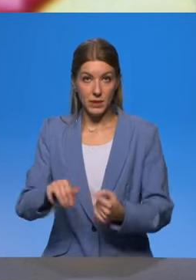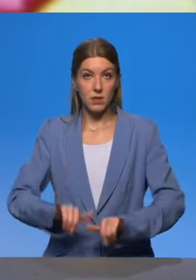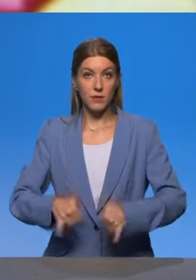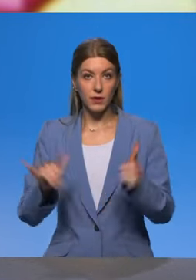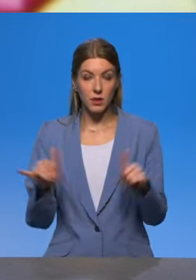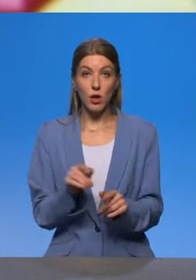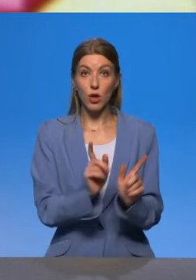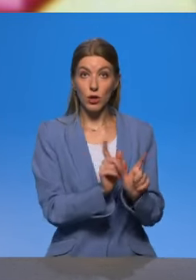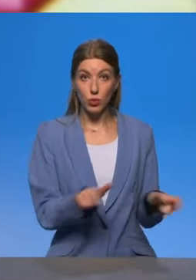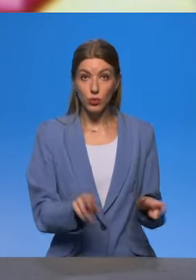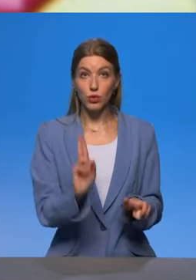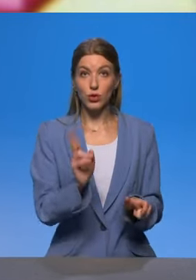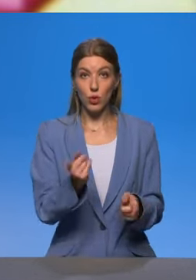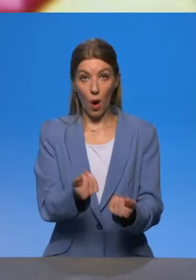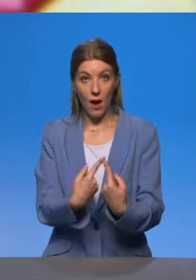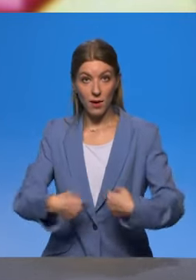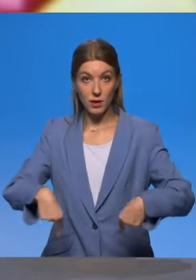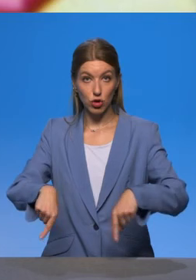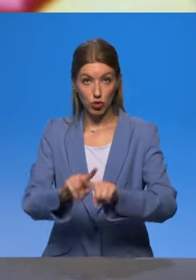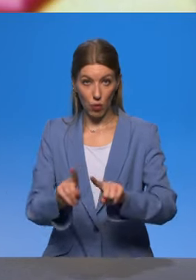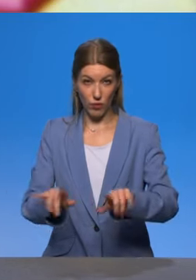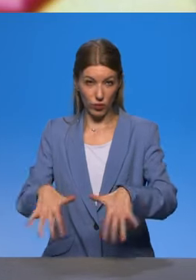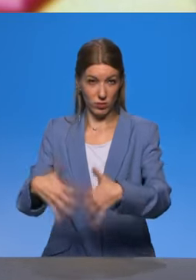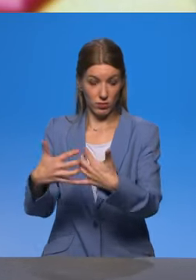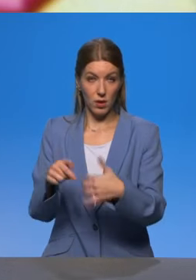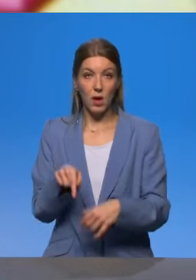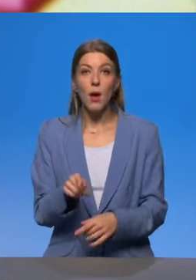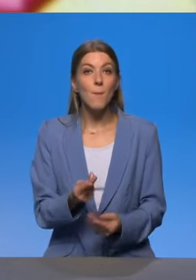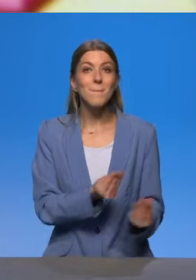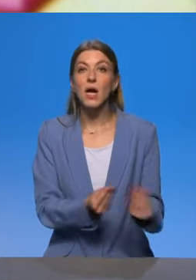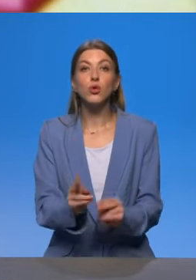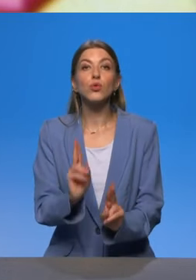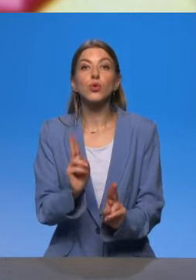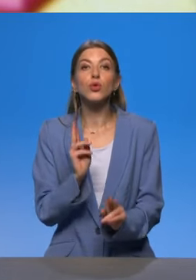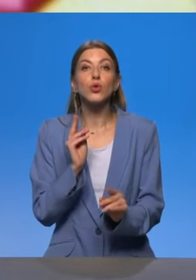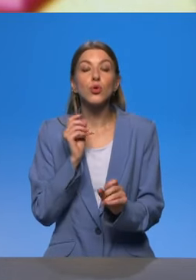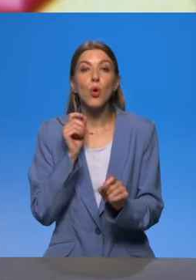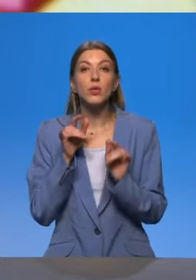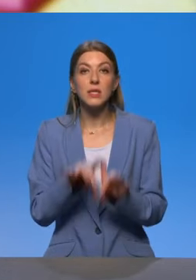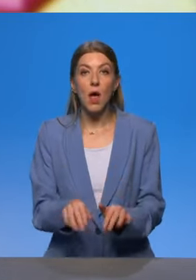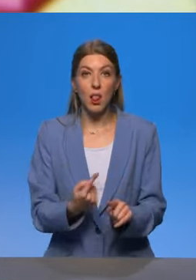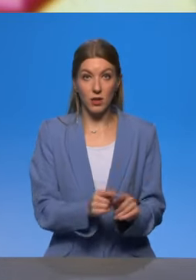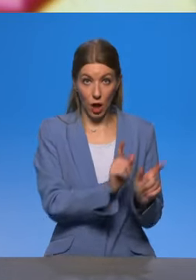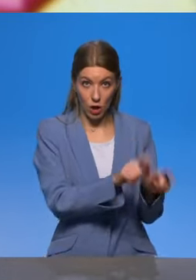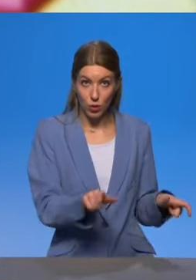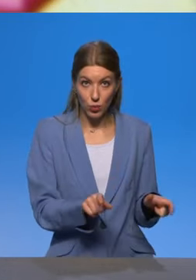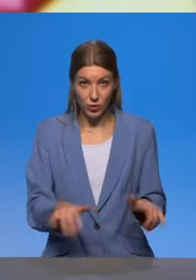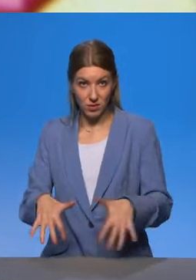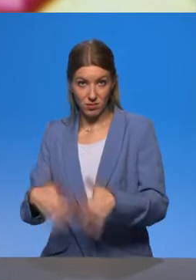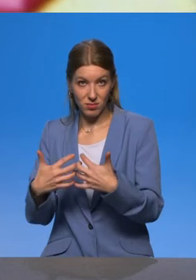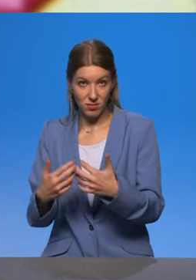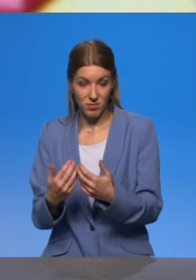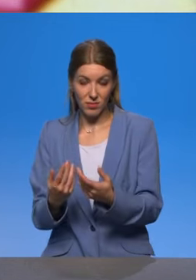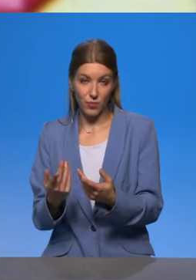интеллект, продукты, любой бизнес делают не машины, а делают люди. Поэтому связующее звено именно руководитель, это станет